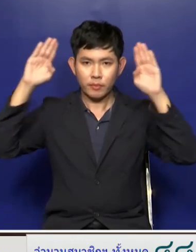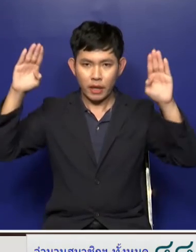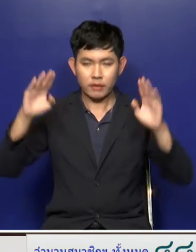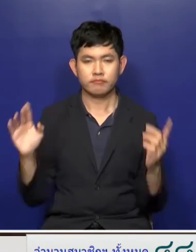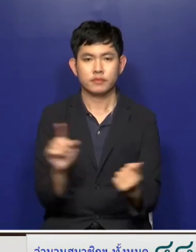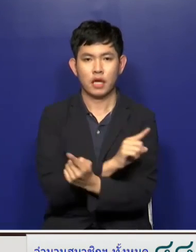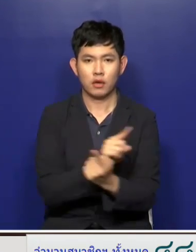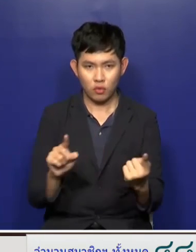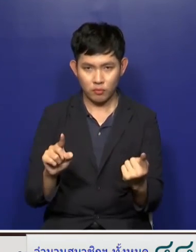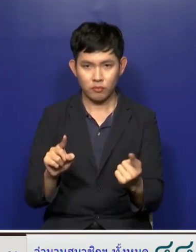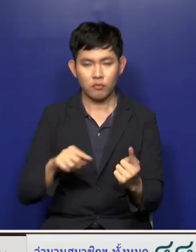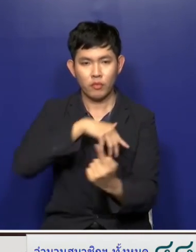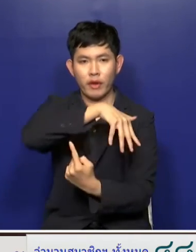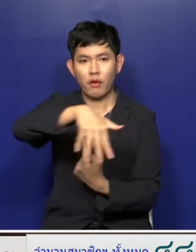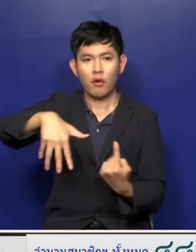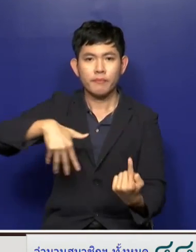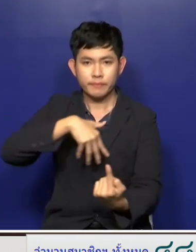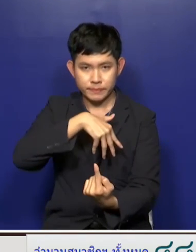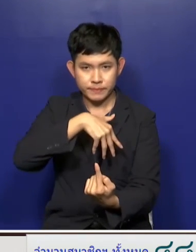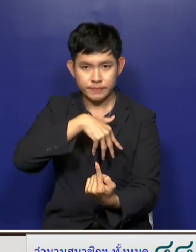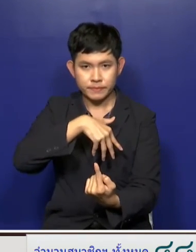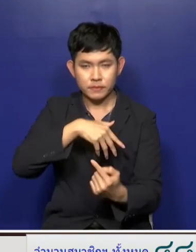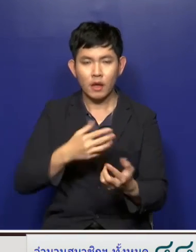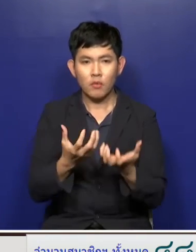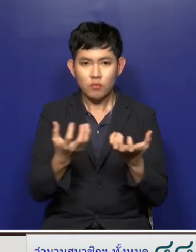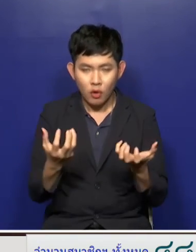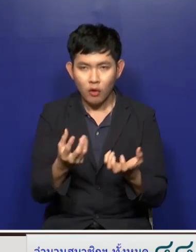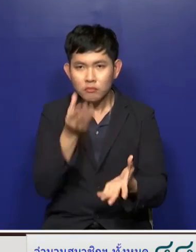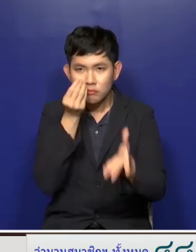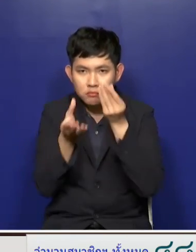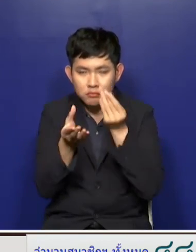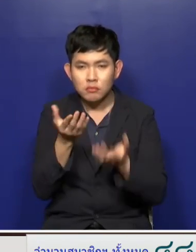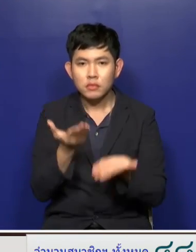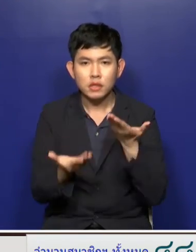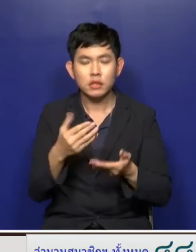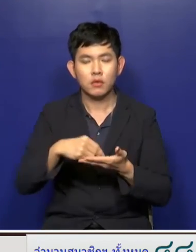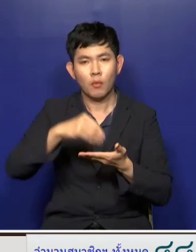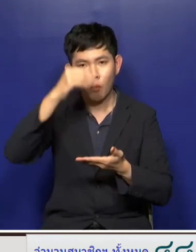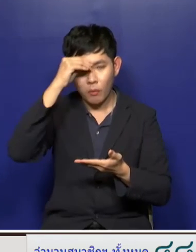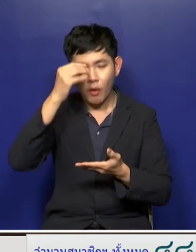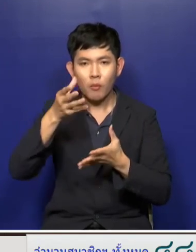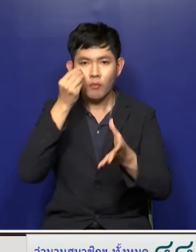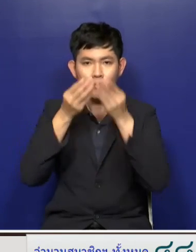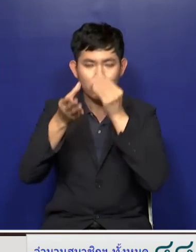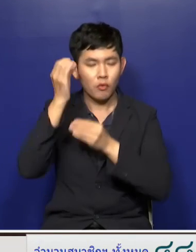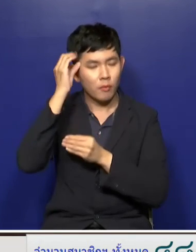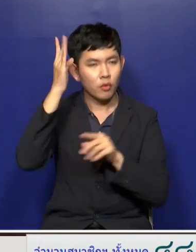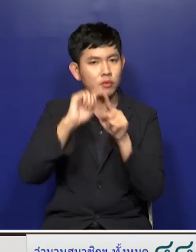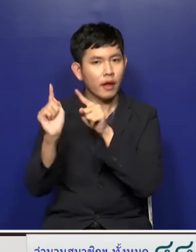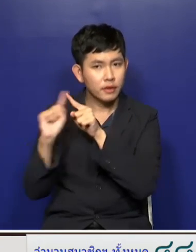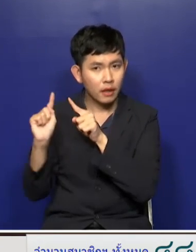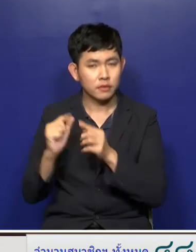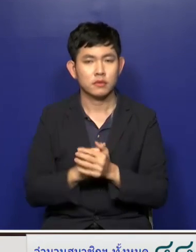คม สภาวแวดร้มซื้อหรือแ่งความรู้อนๆผมถือว่านี่คือ